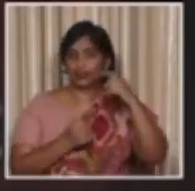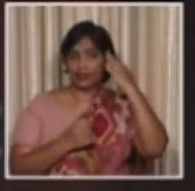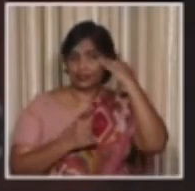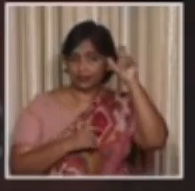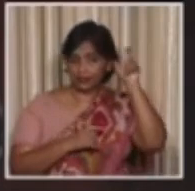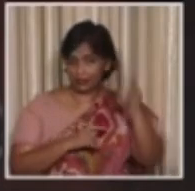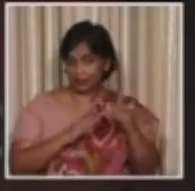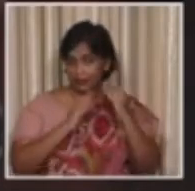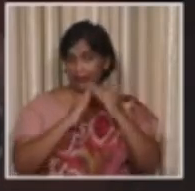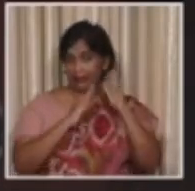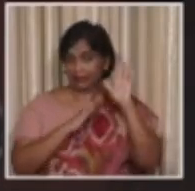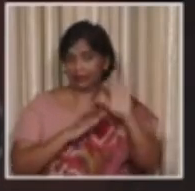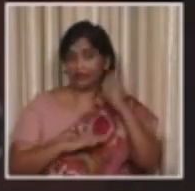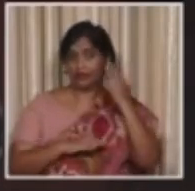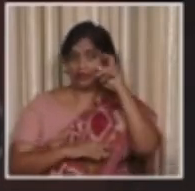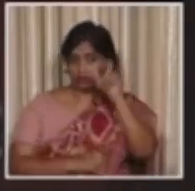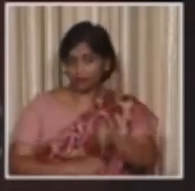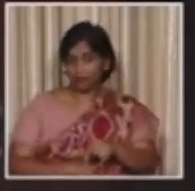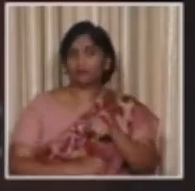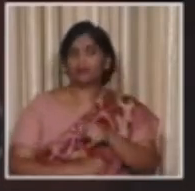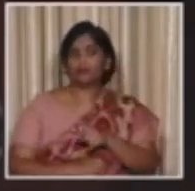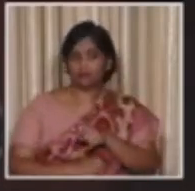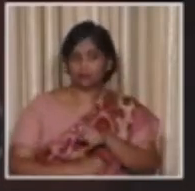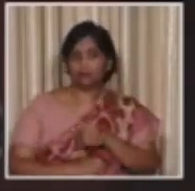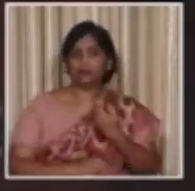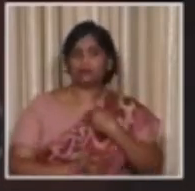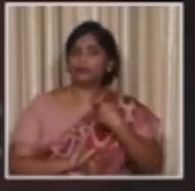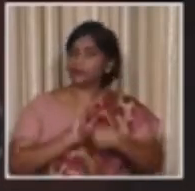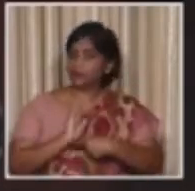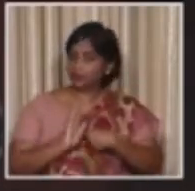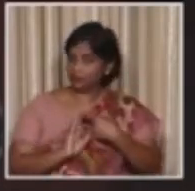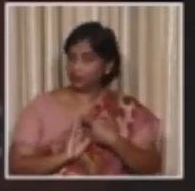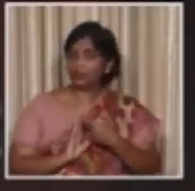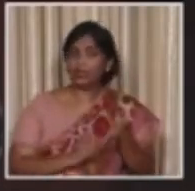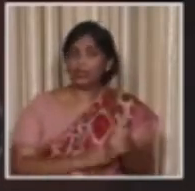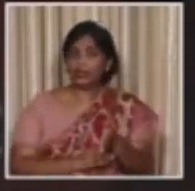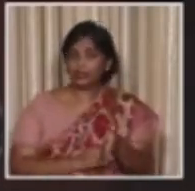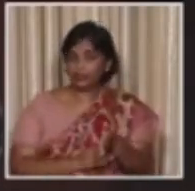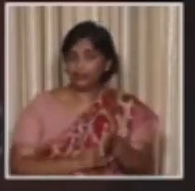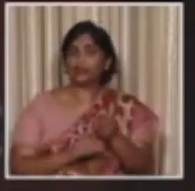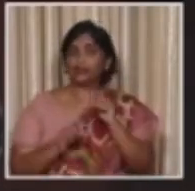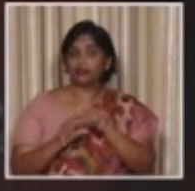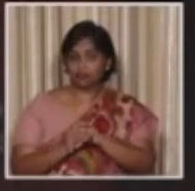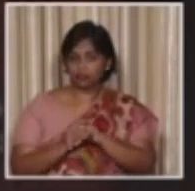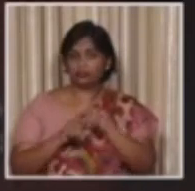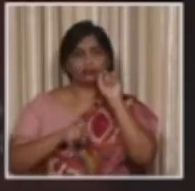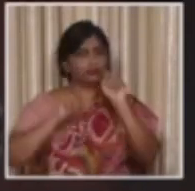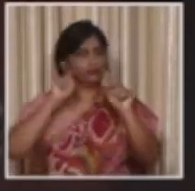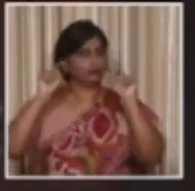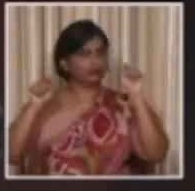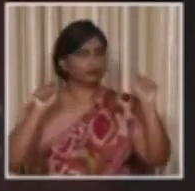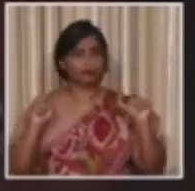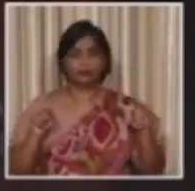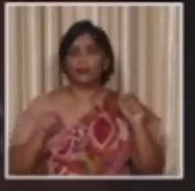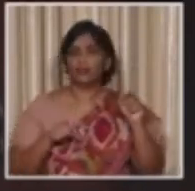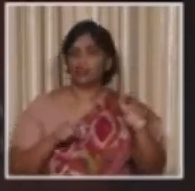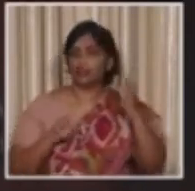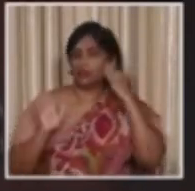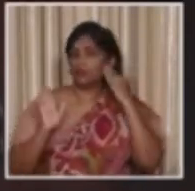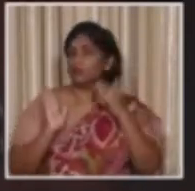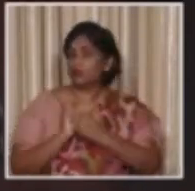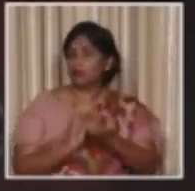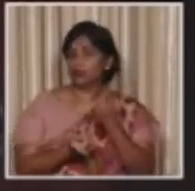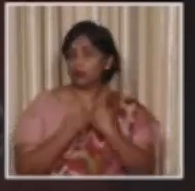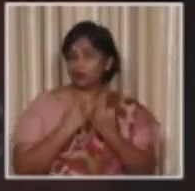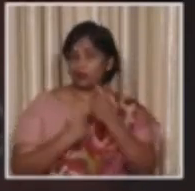නිවසේ හිටපු කාන්තාව ගත්තත් අපේ රටේ මෙරට ගෘහ සේවිකාවන් ස්ථානගත කිරීම සහ ඒ අය සම්බන්ධයෙන්